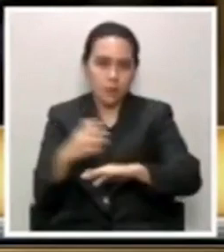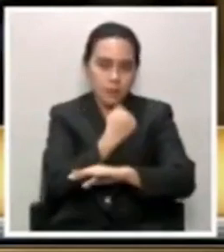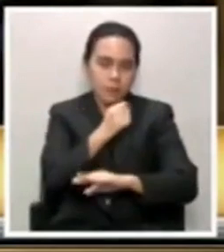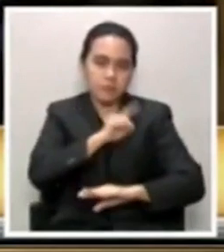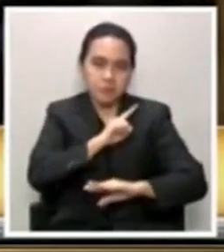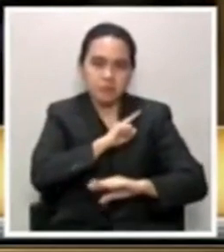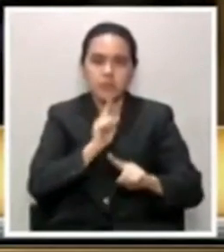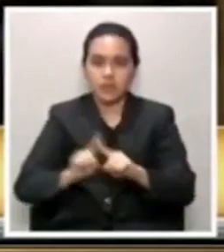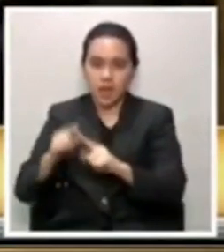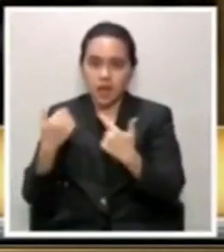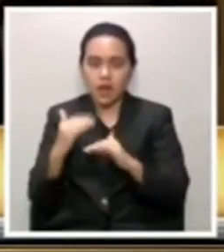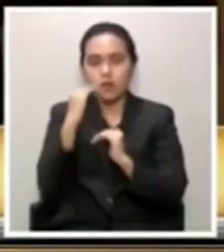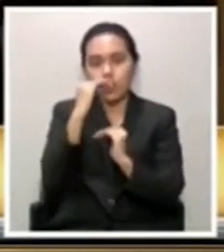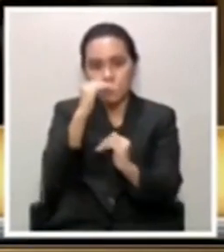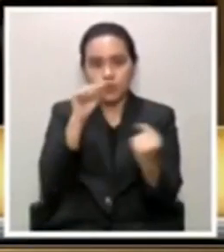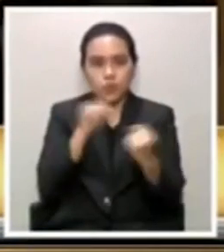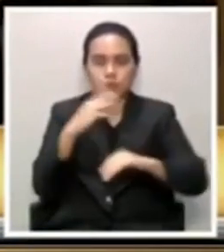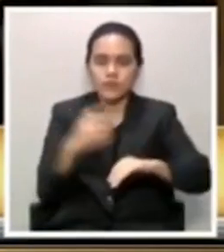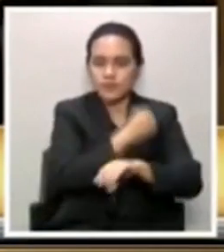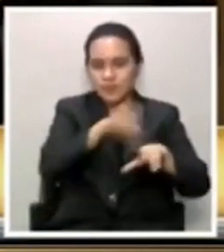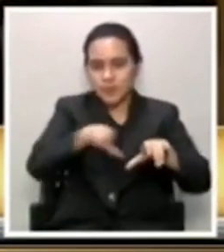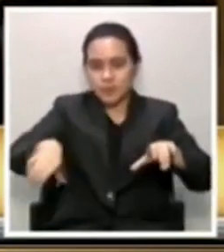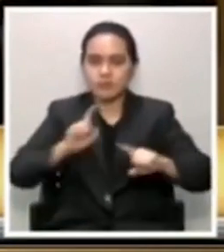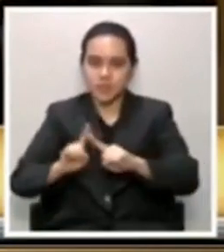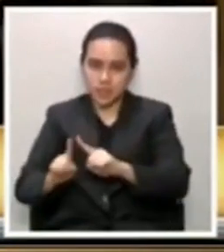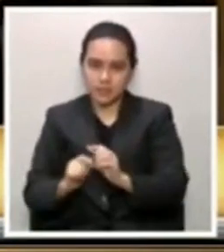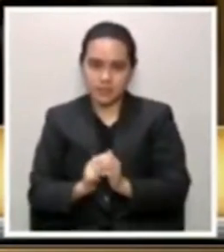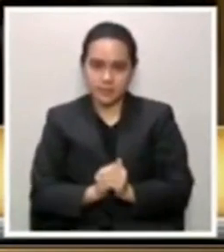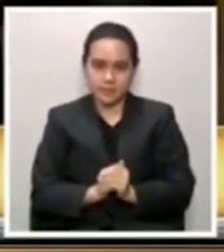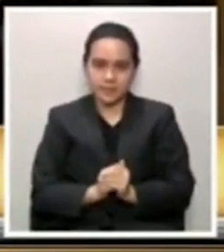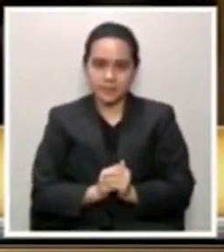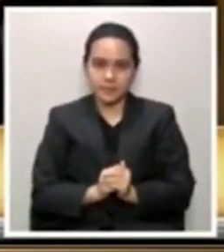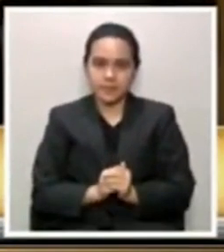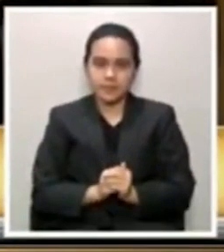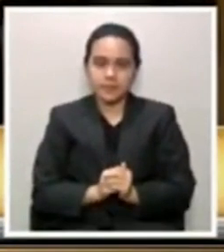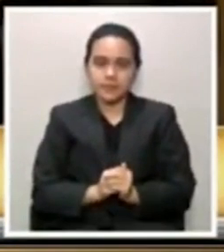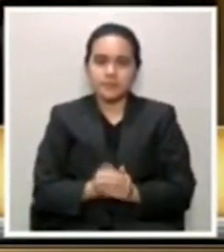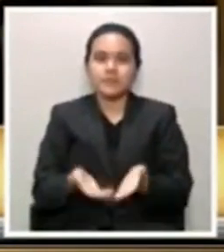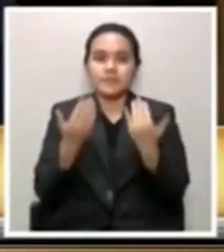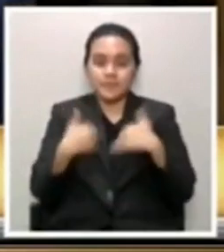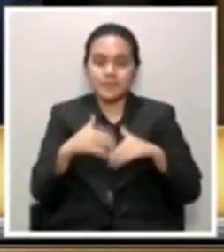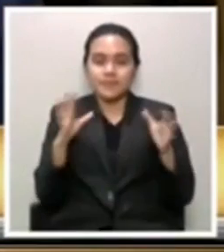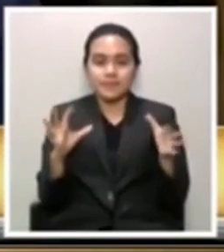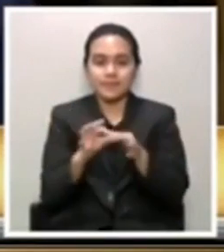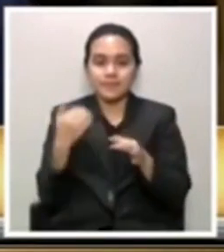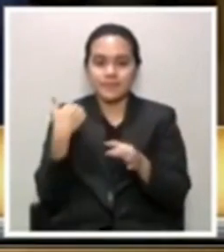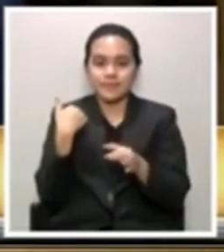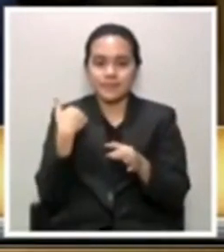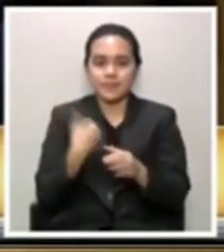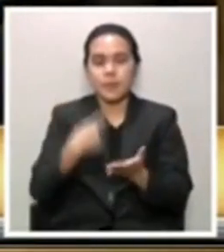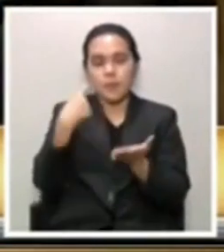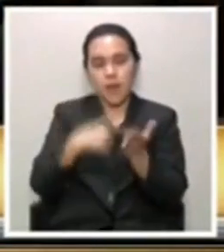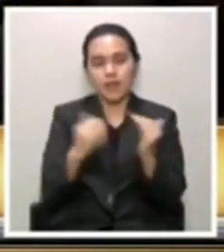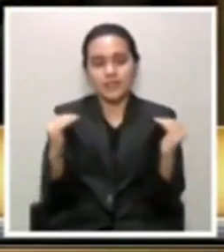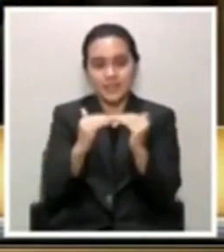การใช้อำนาจของบรรดาสถาบันการเมืองต่างๆด้วยครับเนื้อหาต่อไปของรัฐธรรมนูญจะพูดถึงเรื่องอะไรเราจะพูดถึงเรื่องการประกันสิท